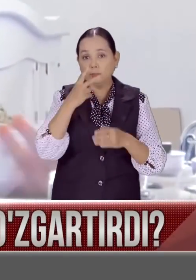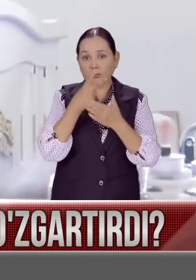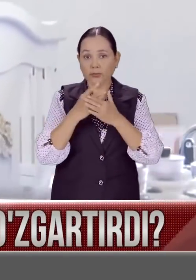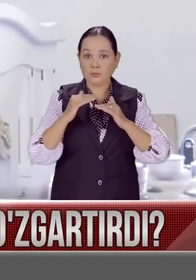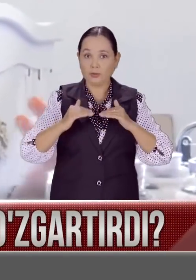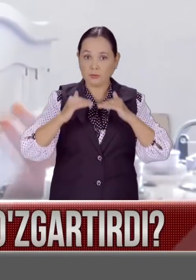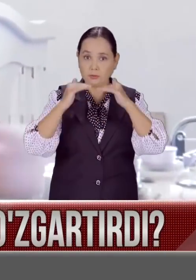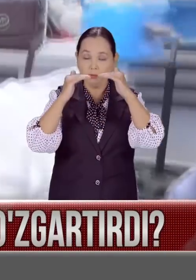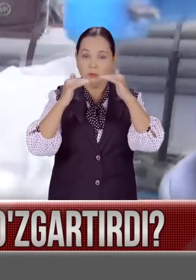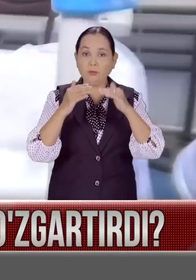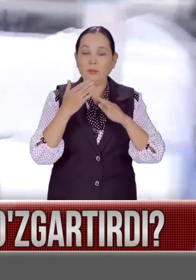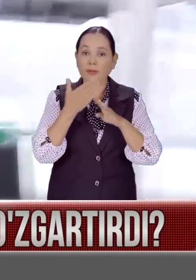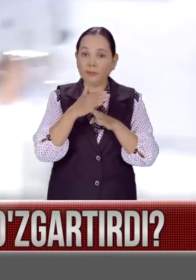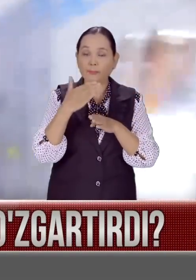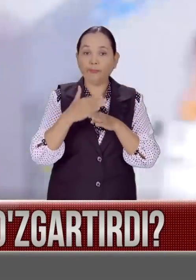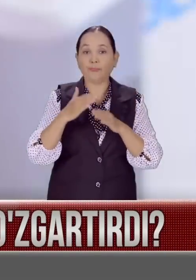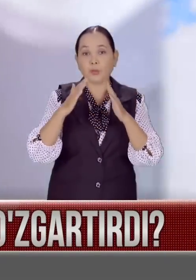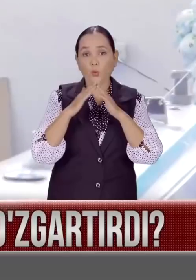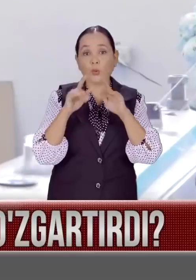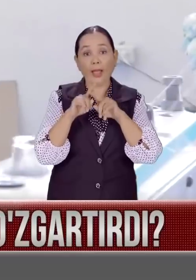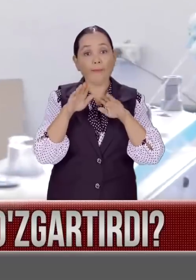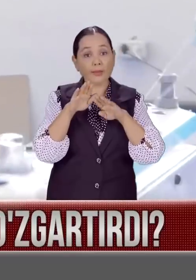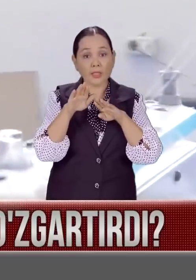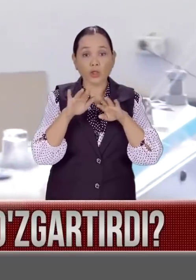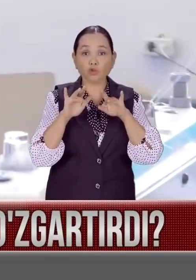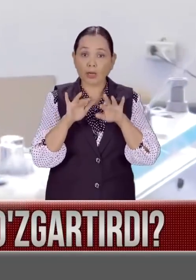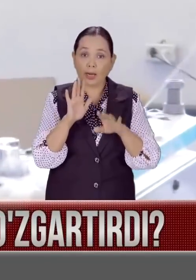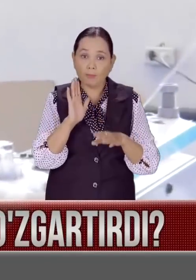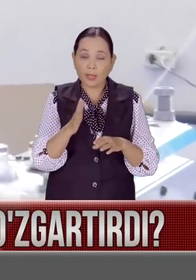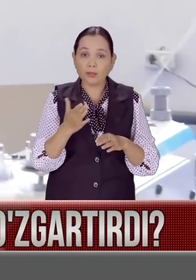ko'taradilar, vaqtga qarab. Uyda ham tikish qilaman.